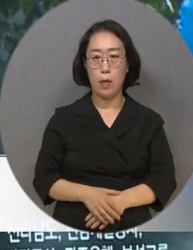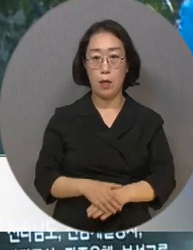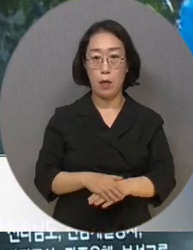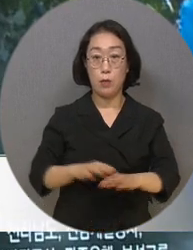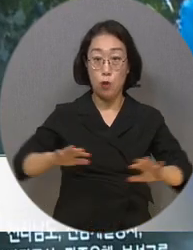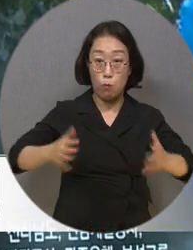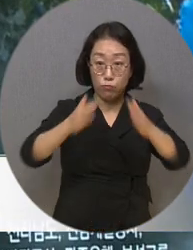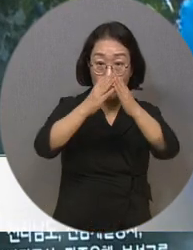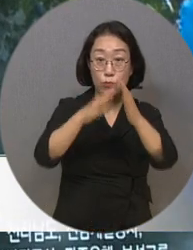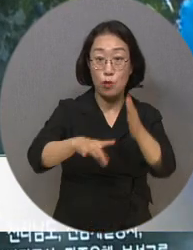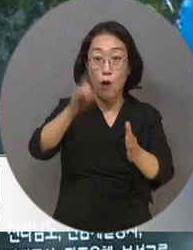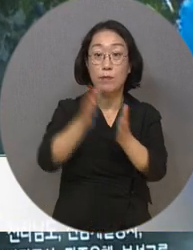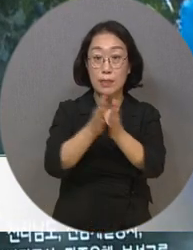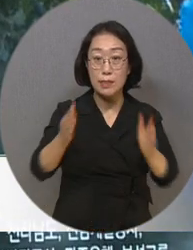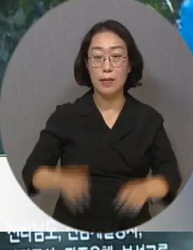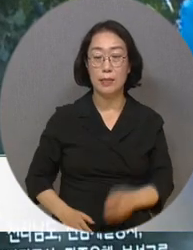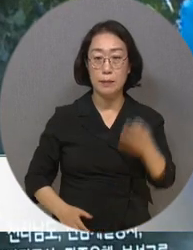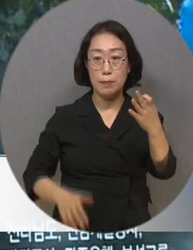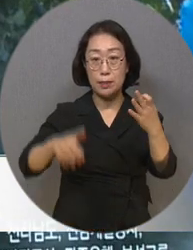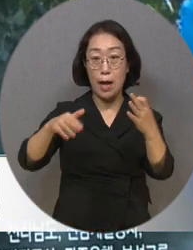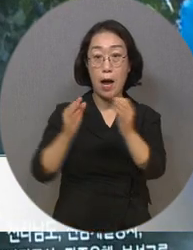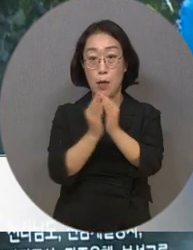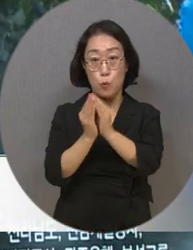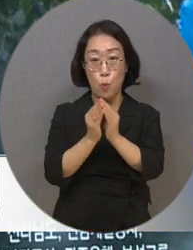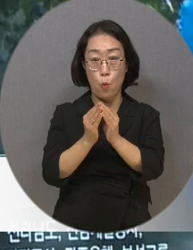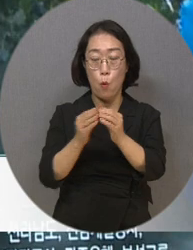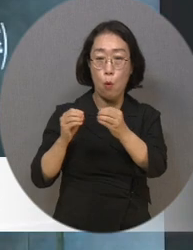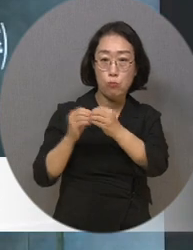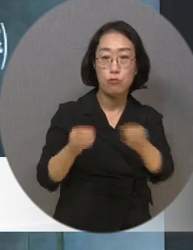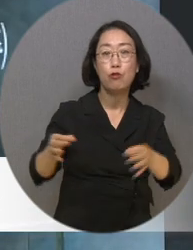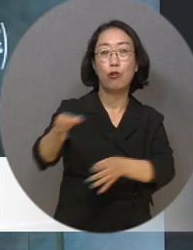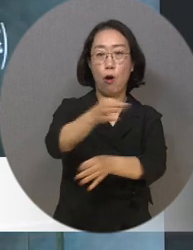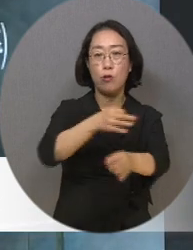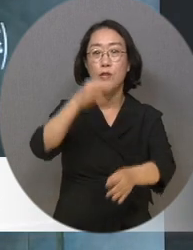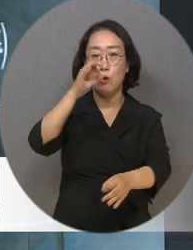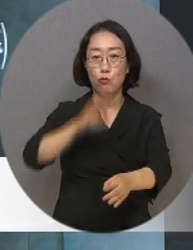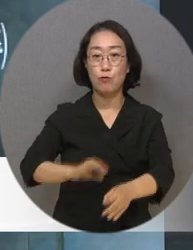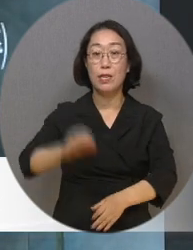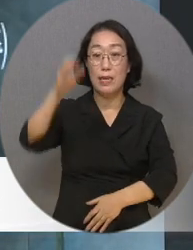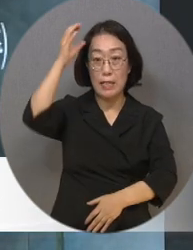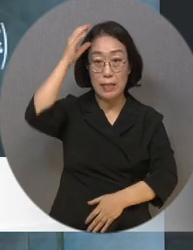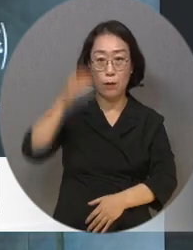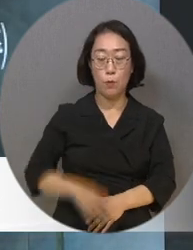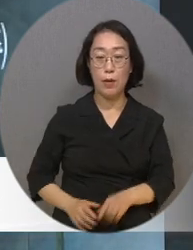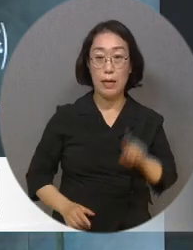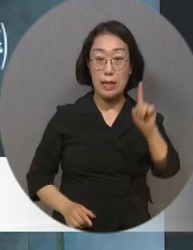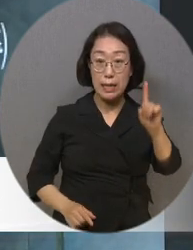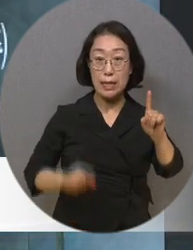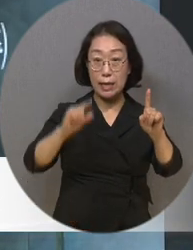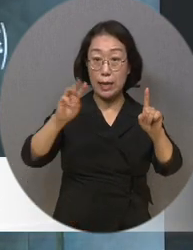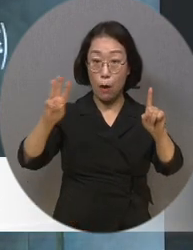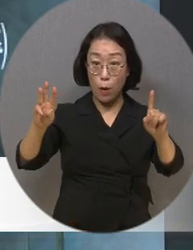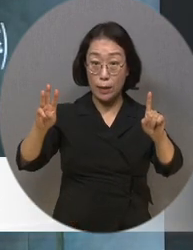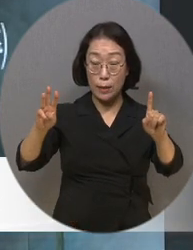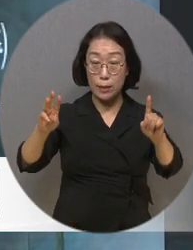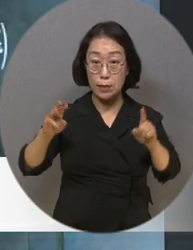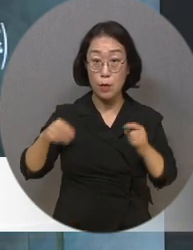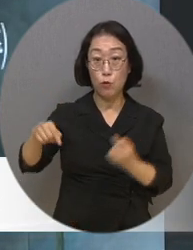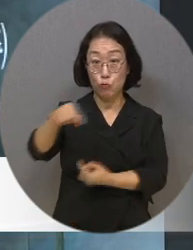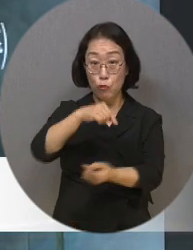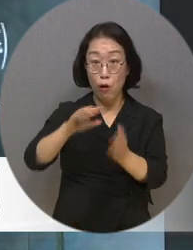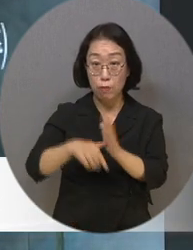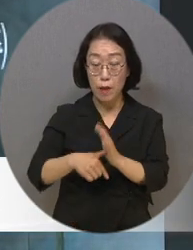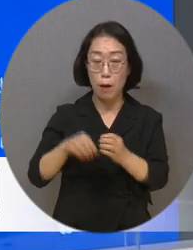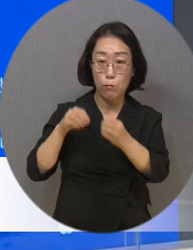단계에서부터 14조 5천억 원의 경제적 파급 효과가 예상되며 1기가와트 운영 시 5천 명 이상의